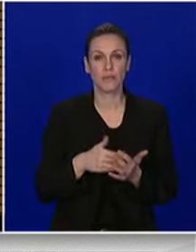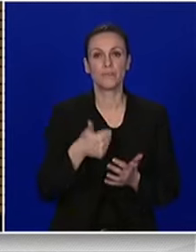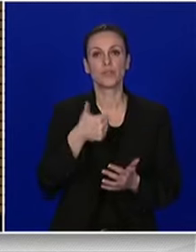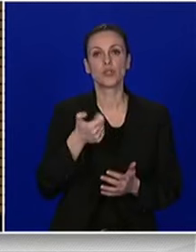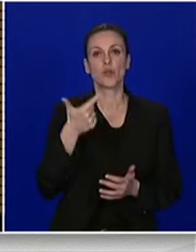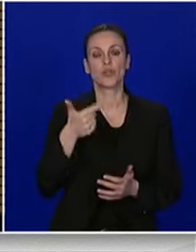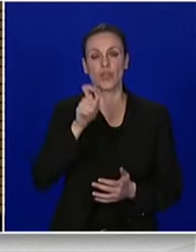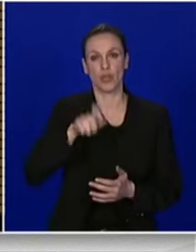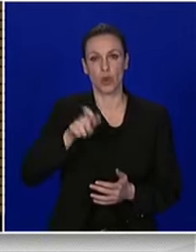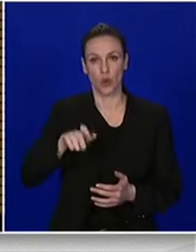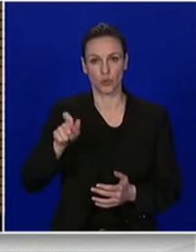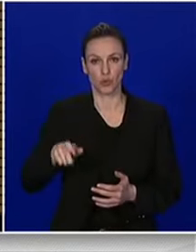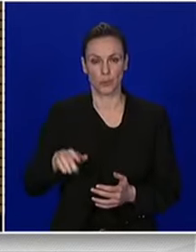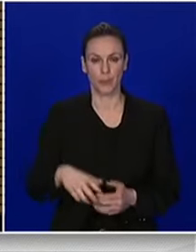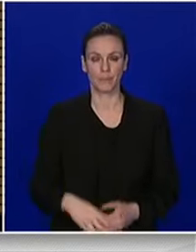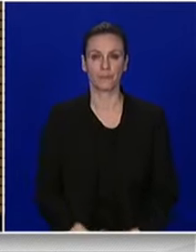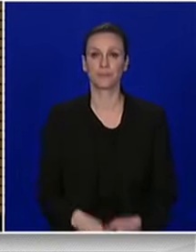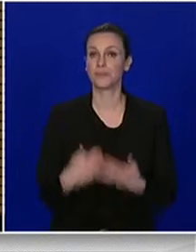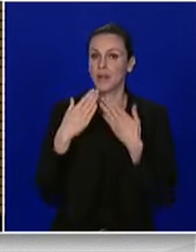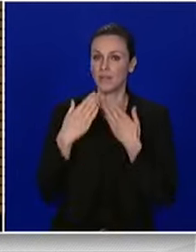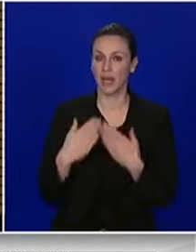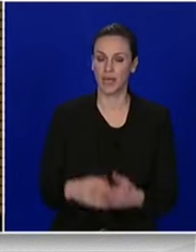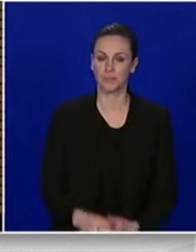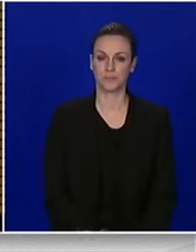93.102 osobe. Hvala.